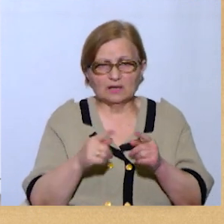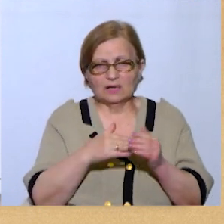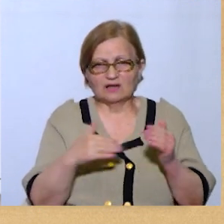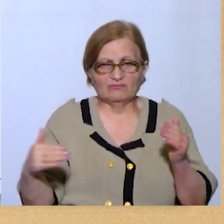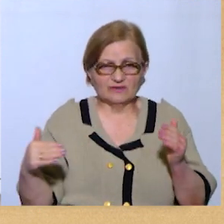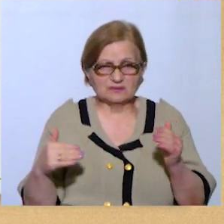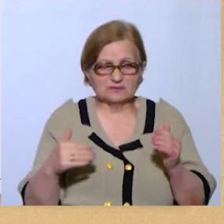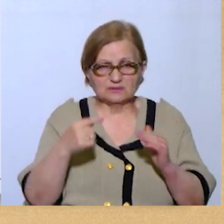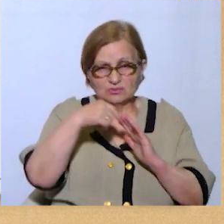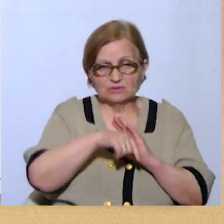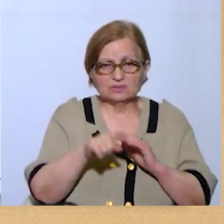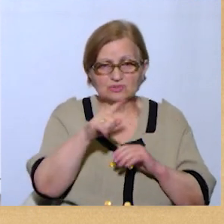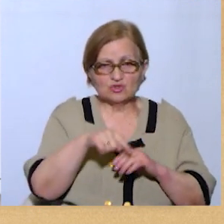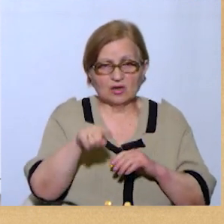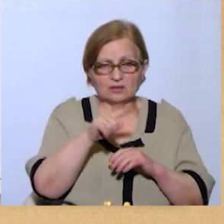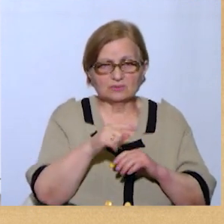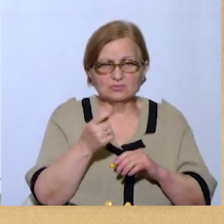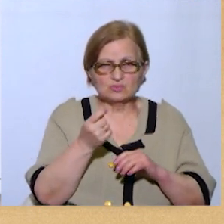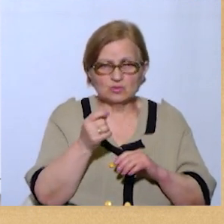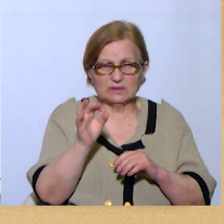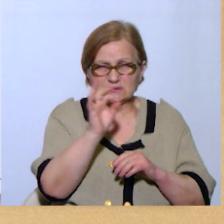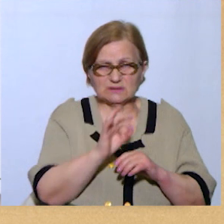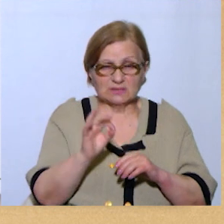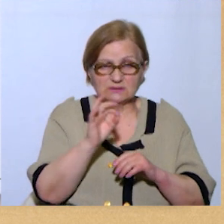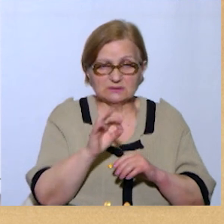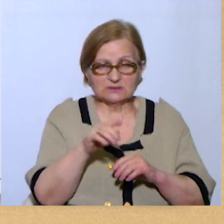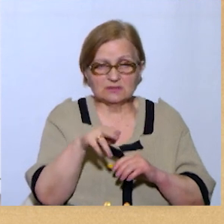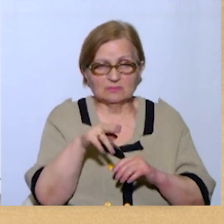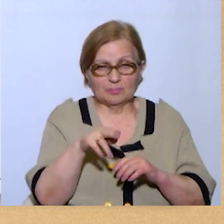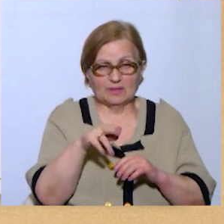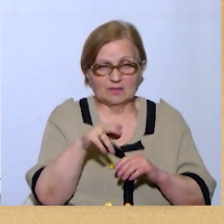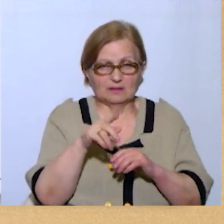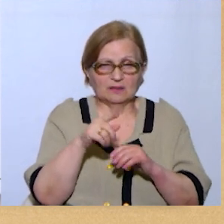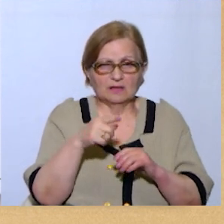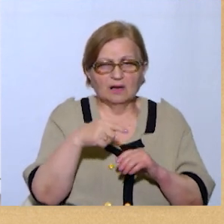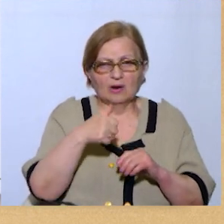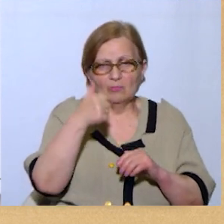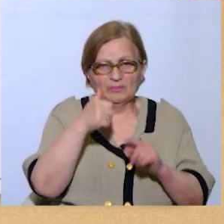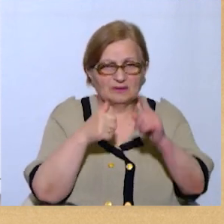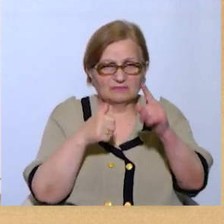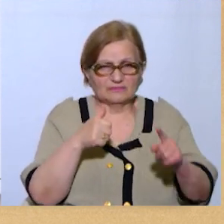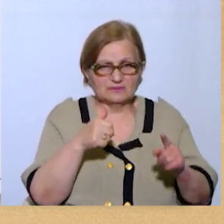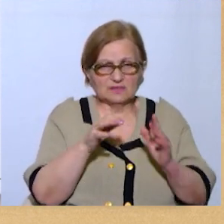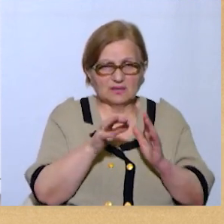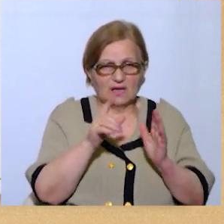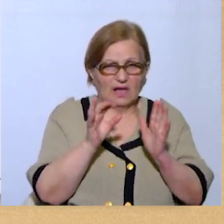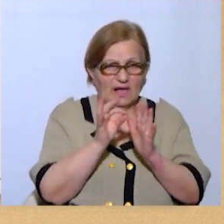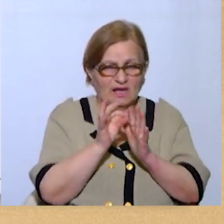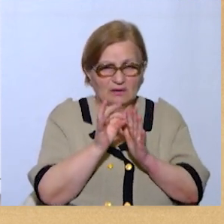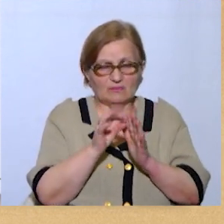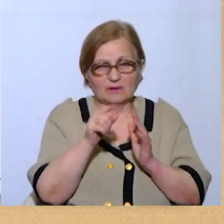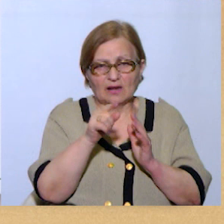აკუთხეში ჩახაზულია აგრეთვე მეორე მცირე წრეწირი ცენტრით P წერტილში, რომელიც ეხება პირველ წრეწირს გარედან. იპოვეთ ამ